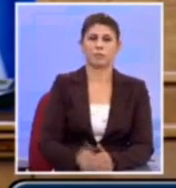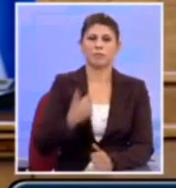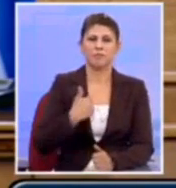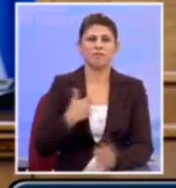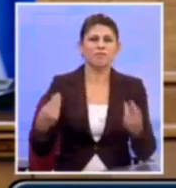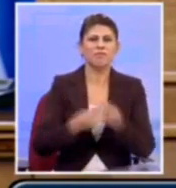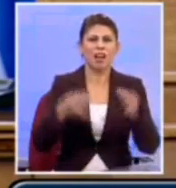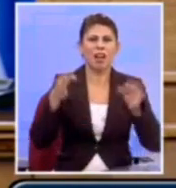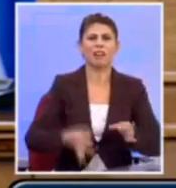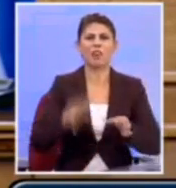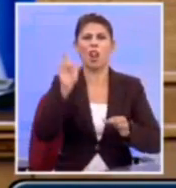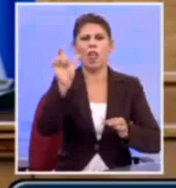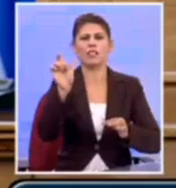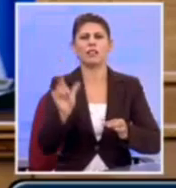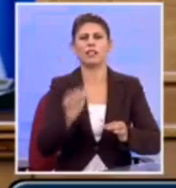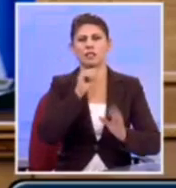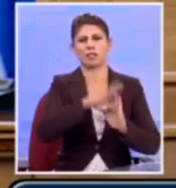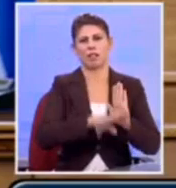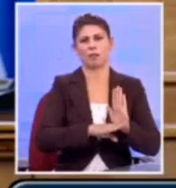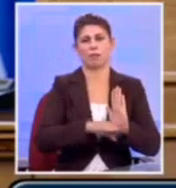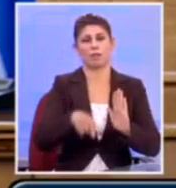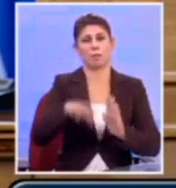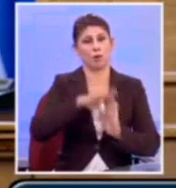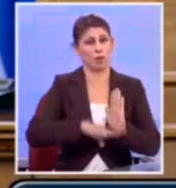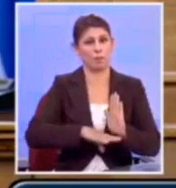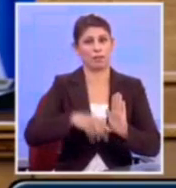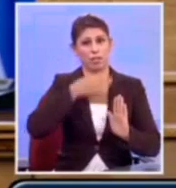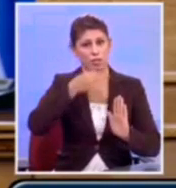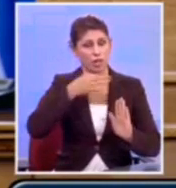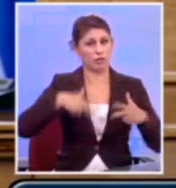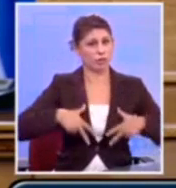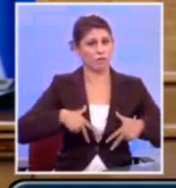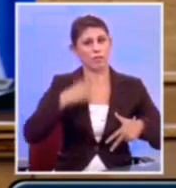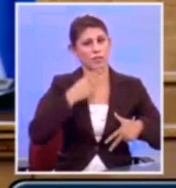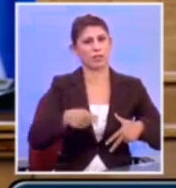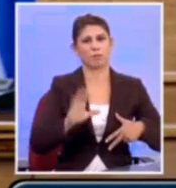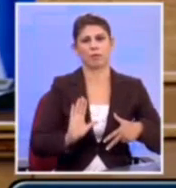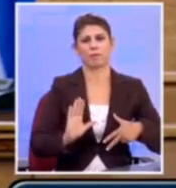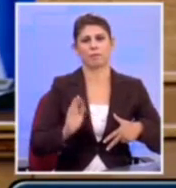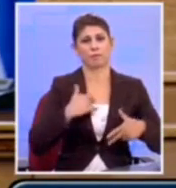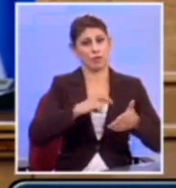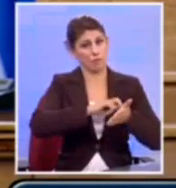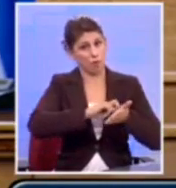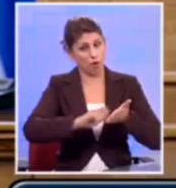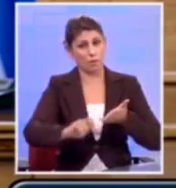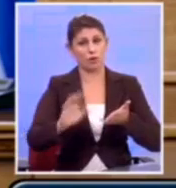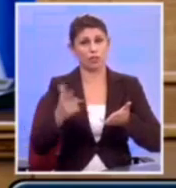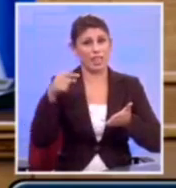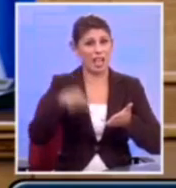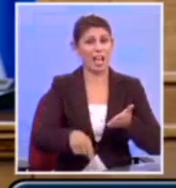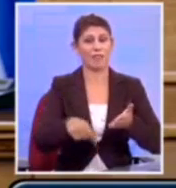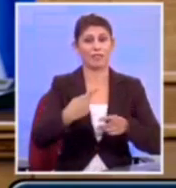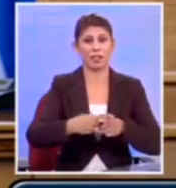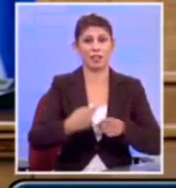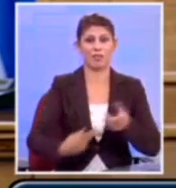της πατρίδας μας, είπε ο Πρωθυπουργός στις προγραμματικές δηλώσεις της κυβέρνησης. Και υπογραμμίζω ότι αυτή η